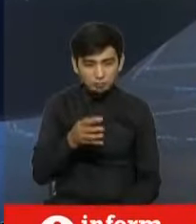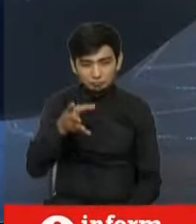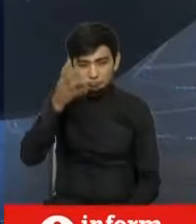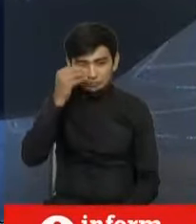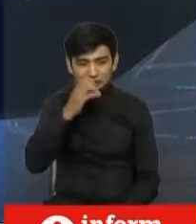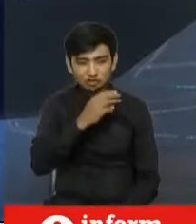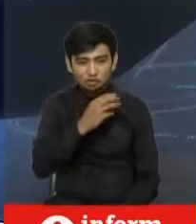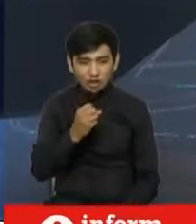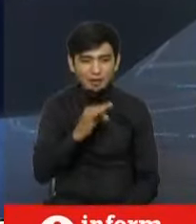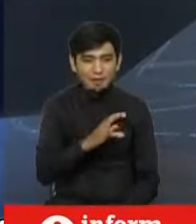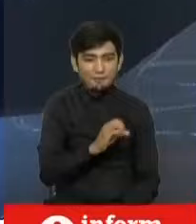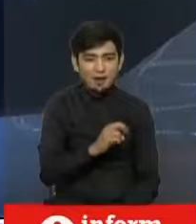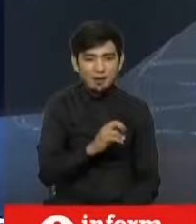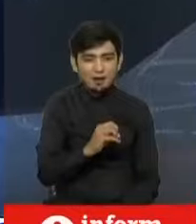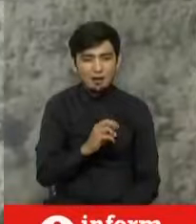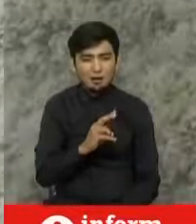США и Великобритании.